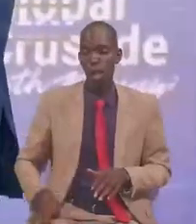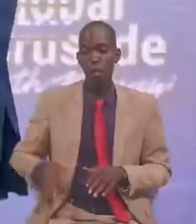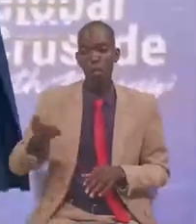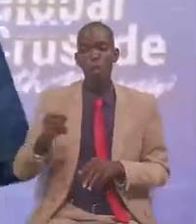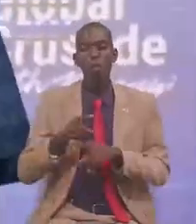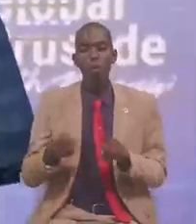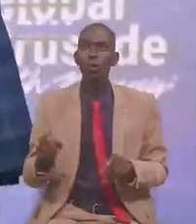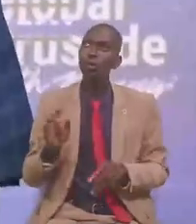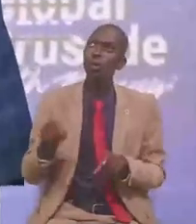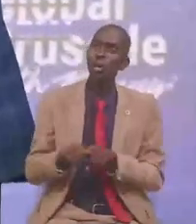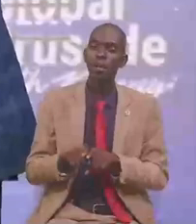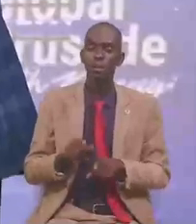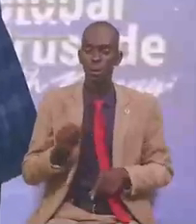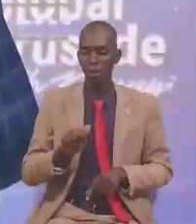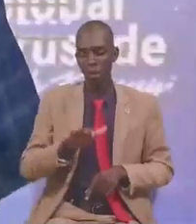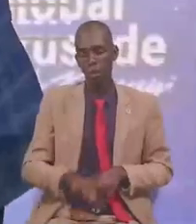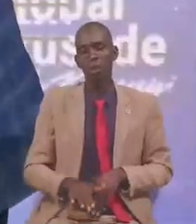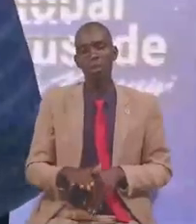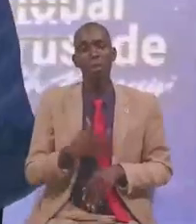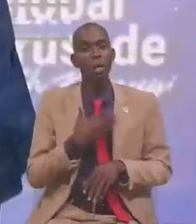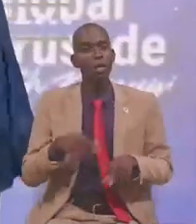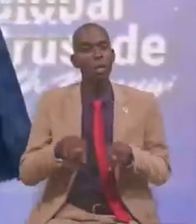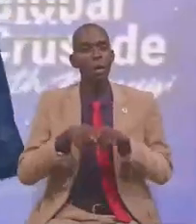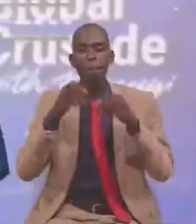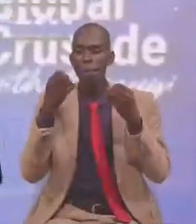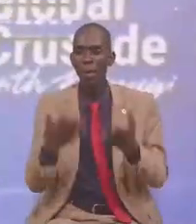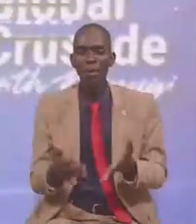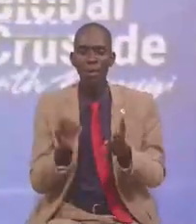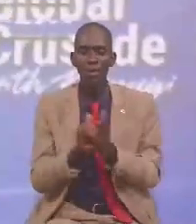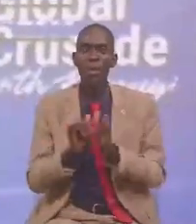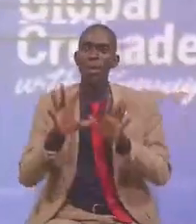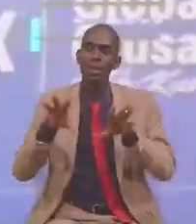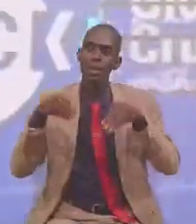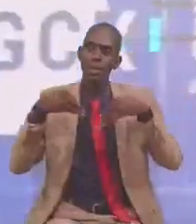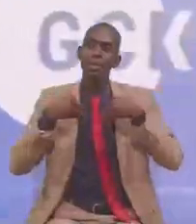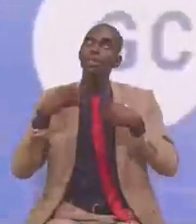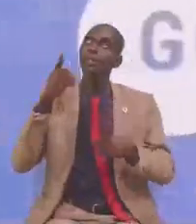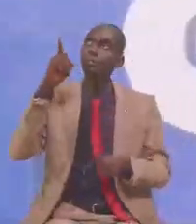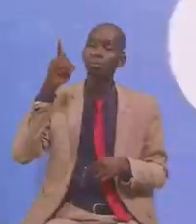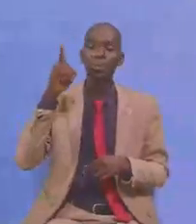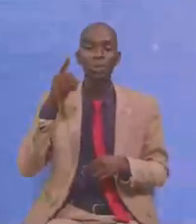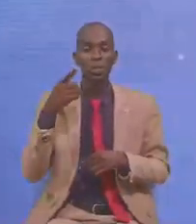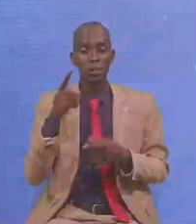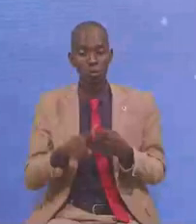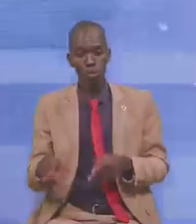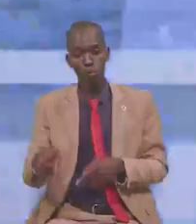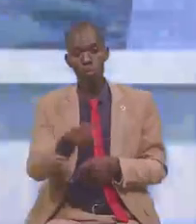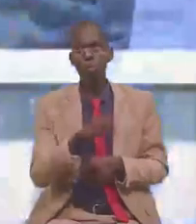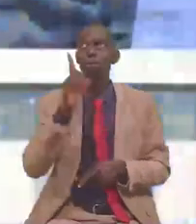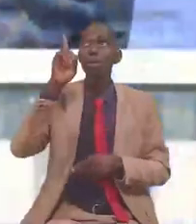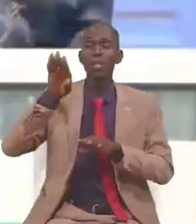enfant. Alors, à tous ceux qui le reçoivent, il leur donne le